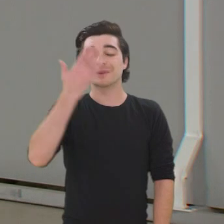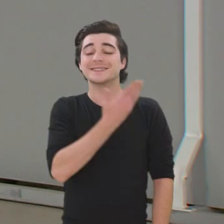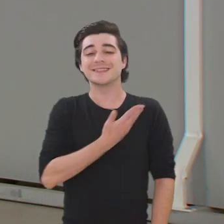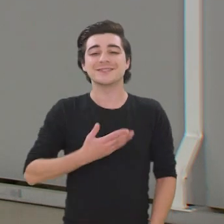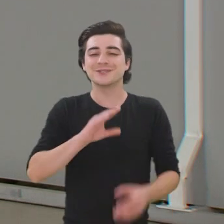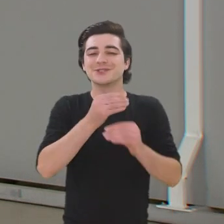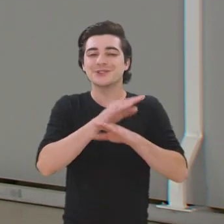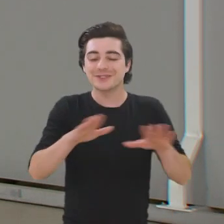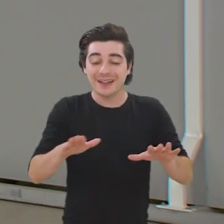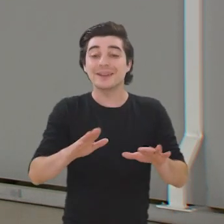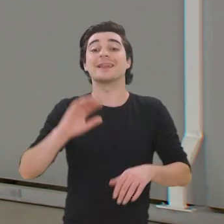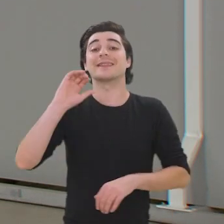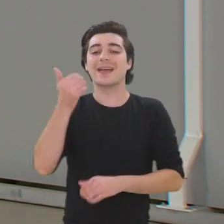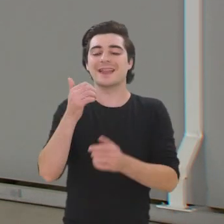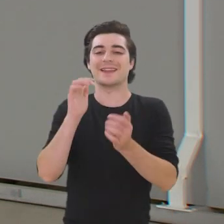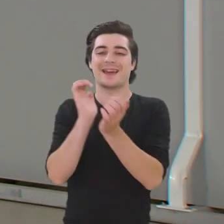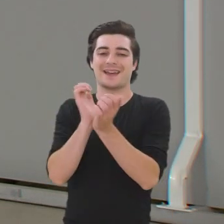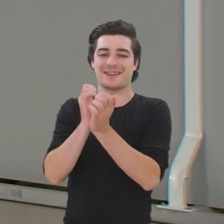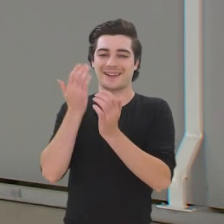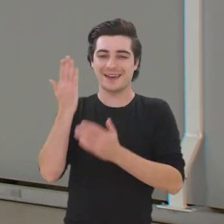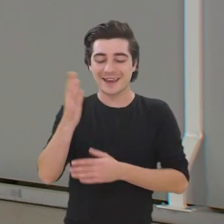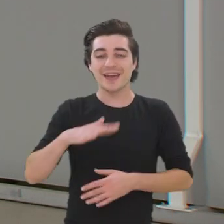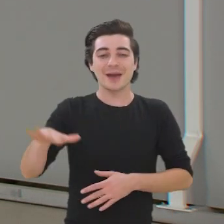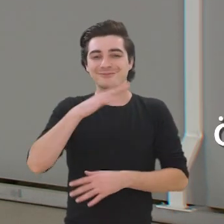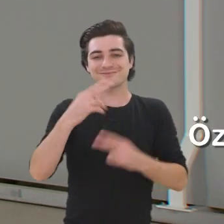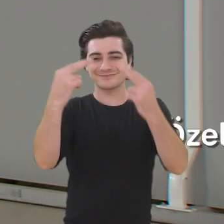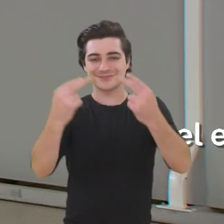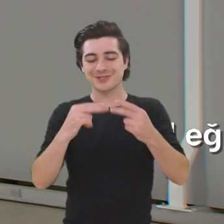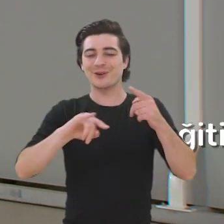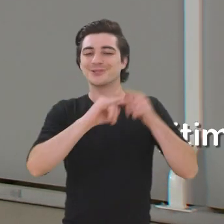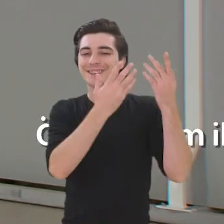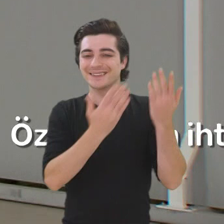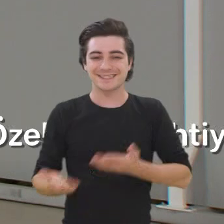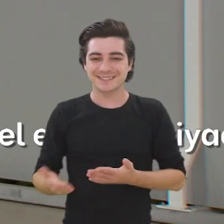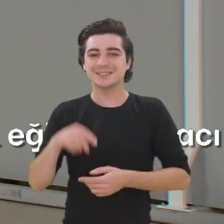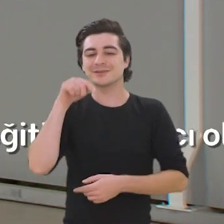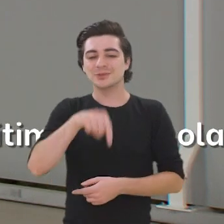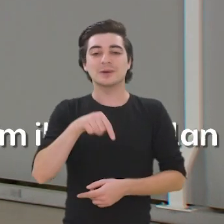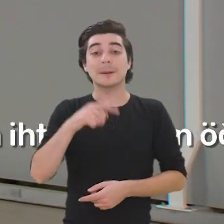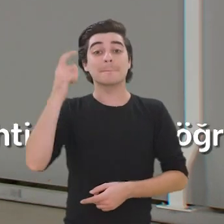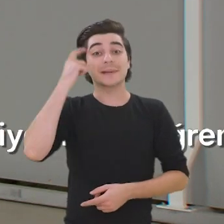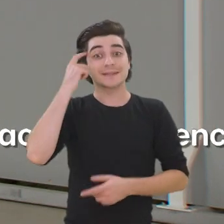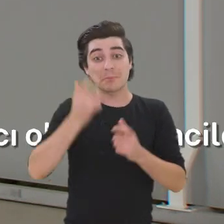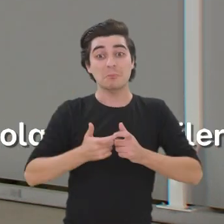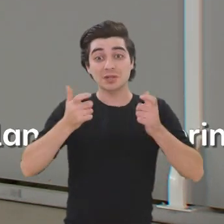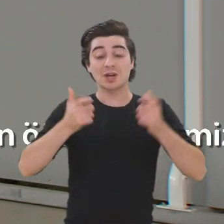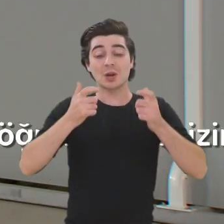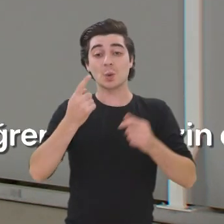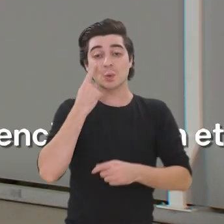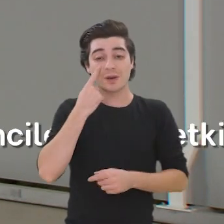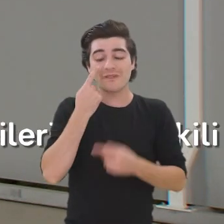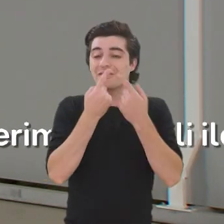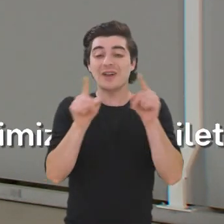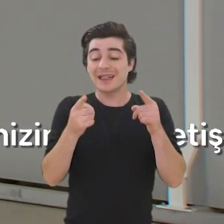Merhaba sevgili çocuklar ve değerli veliler. Hepiniz ekran başına ve dersimize hoş geldiniz. Bugün bilişsel beceriler alanından